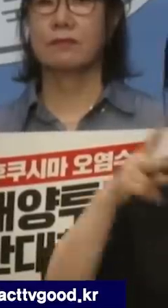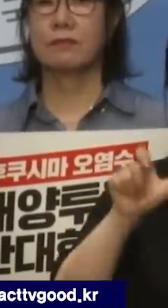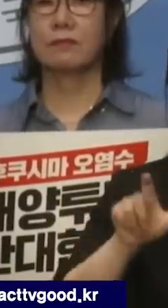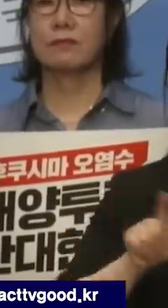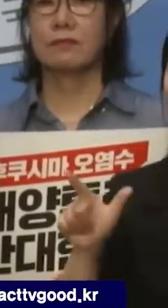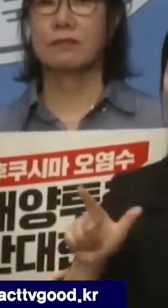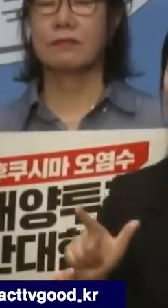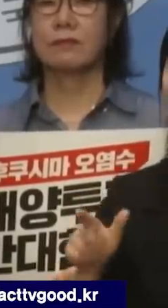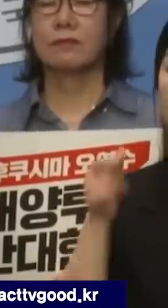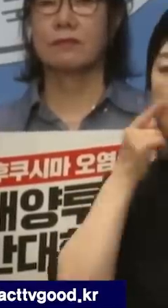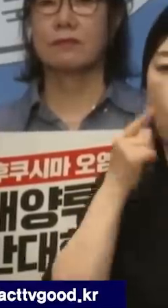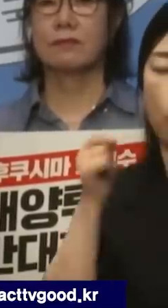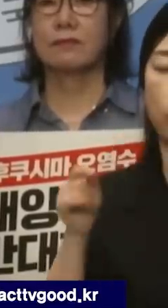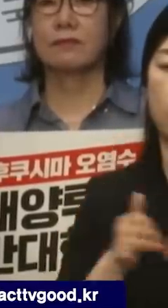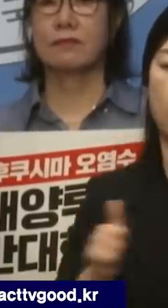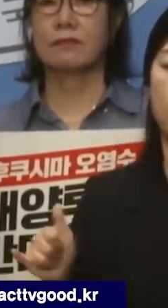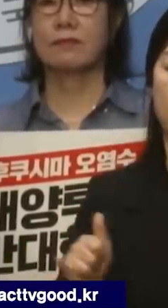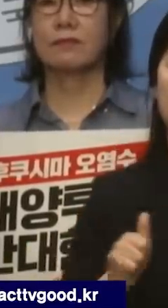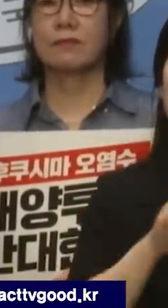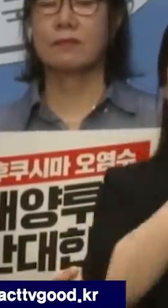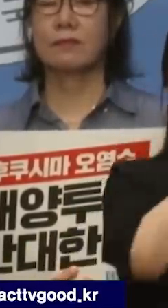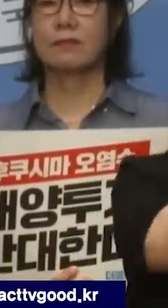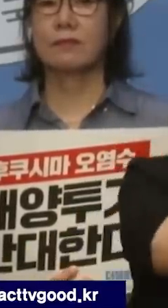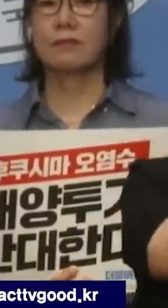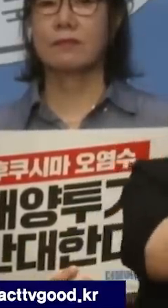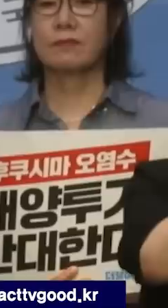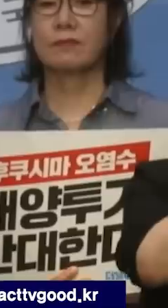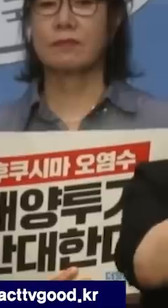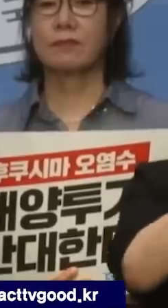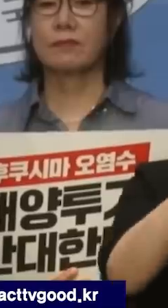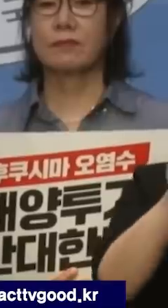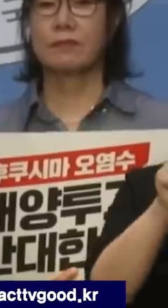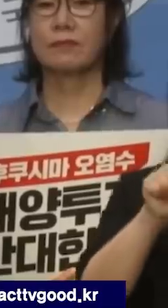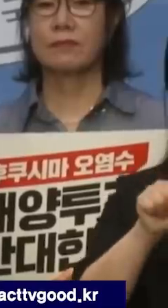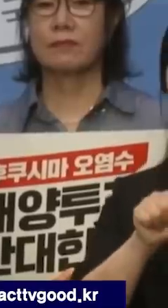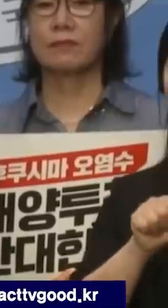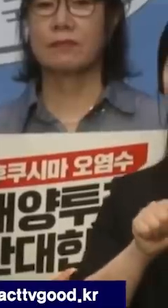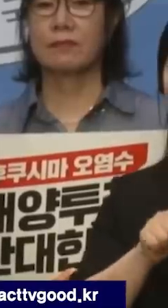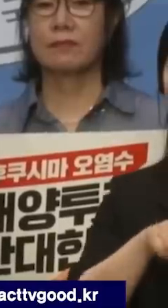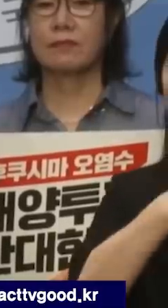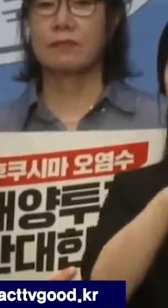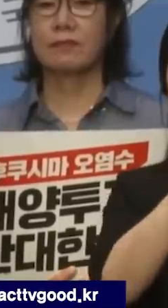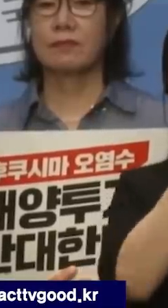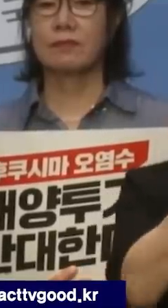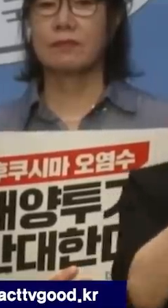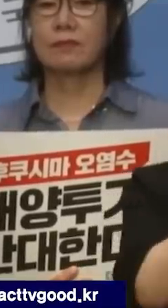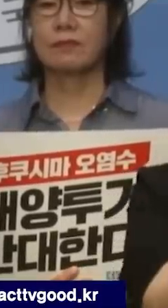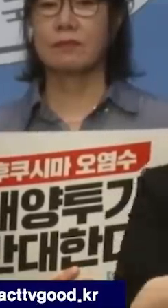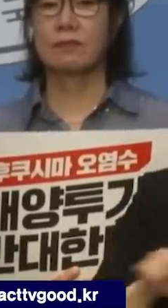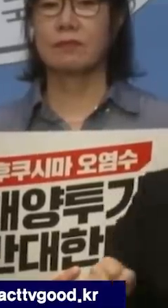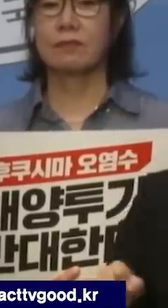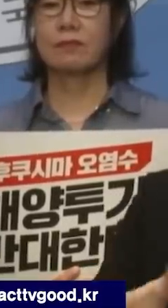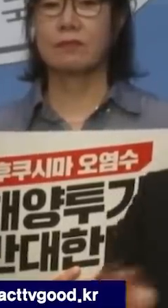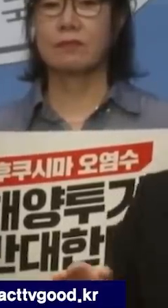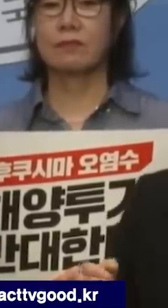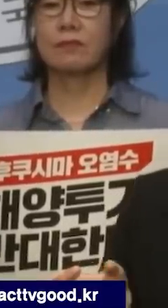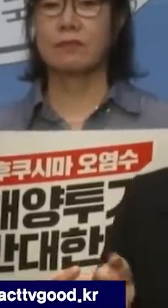2015년에 아마노 유키야 시절에 후쿠마 오염수 해양 방류를 권고했습니다. 그 다음에 IAEA